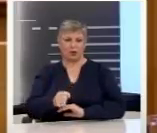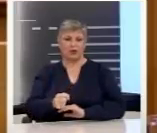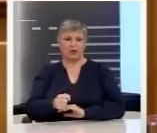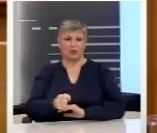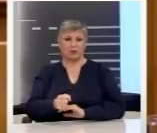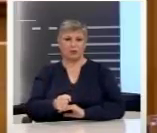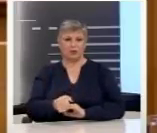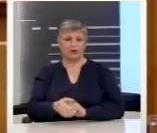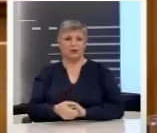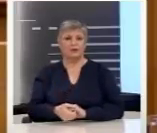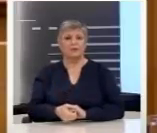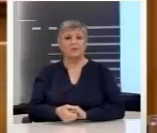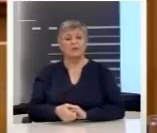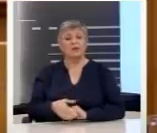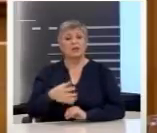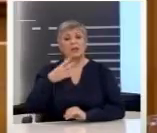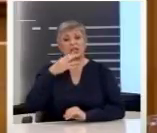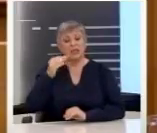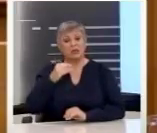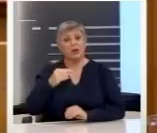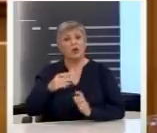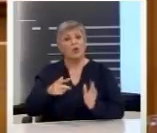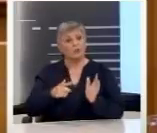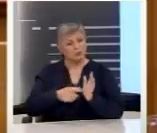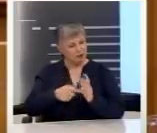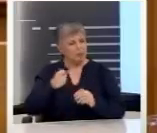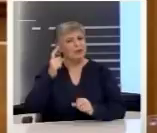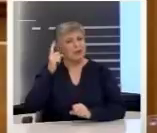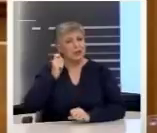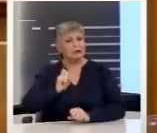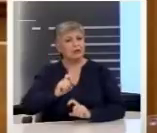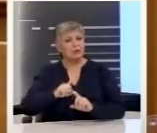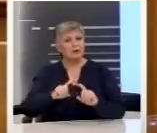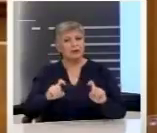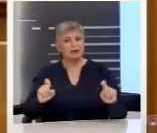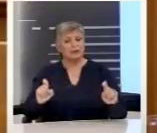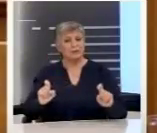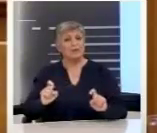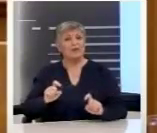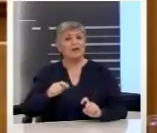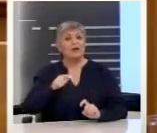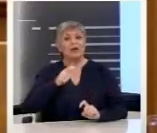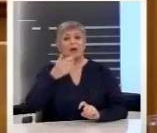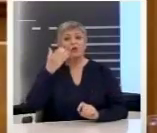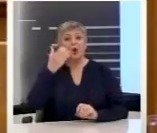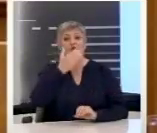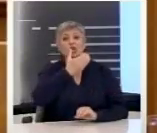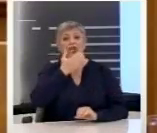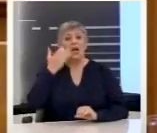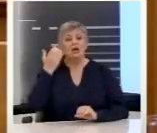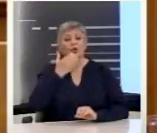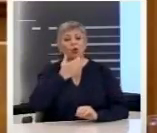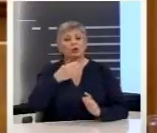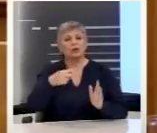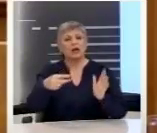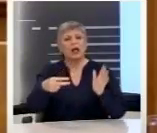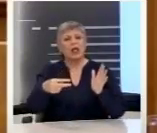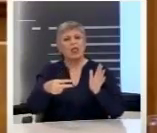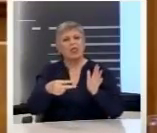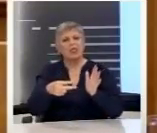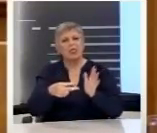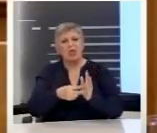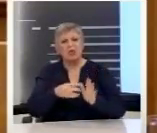Γιατί θα πρέπει κανείς να ξέρει ότι αυτή η ποσότητα ναρκωτικών των 2 τόνων, δεν λέω των 3 τόνων,